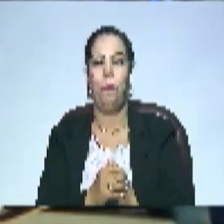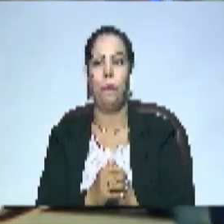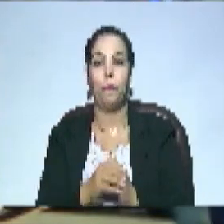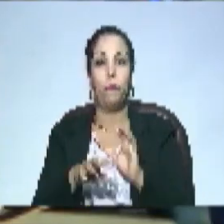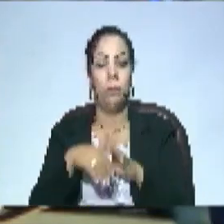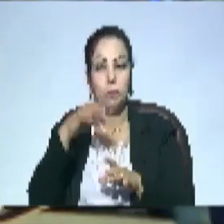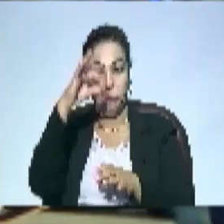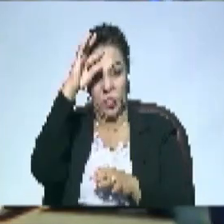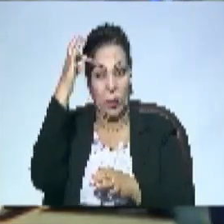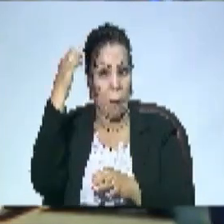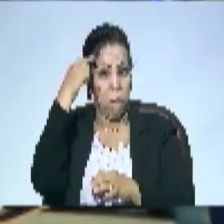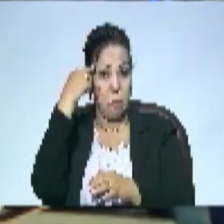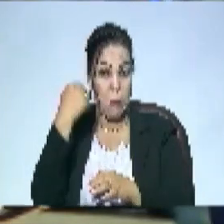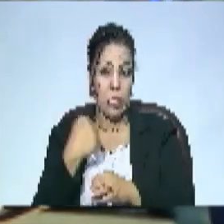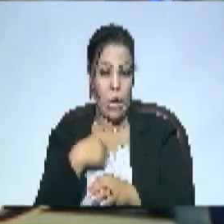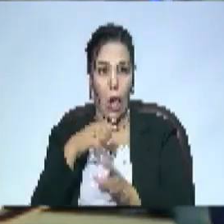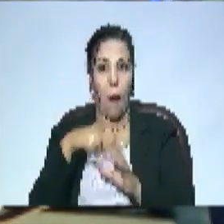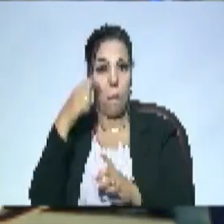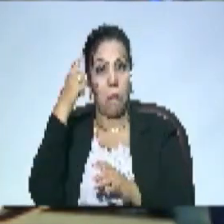واللي بيجي على مزاجي